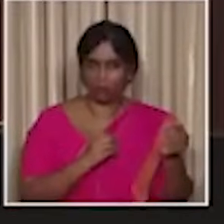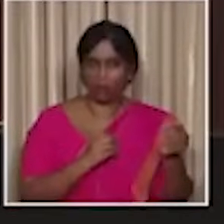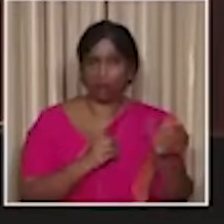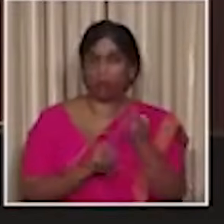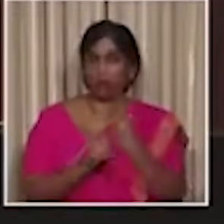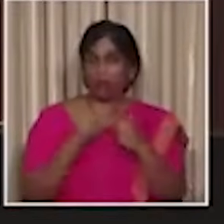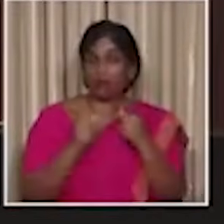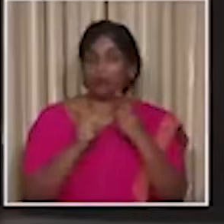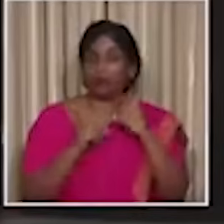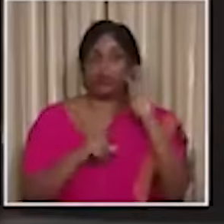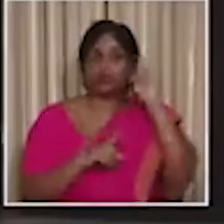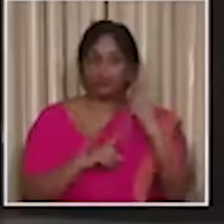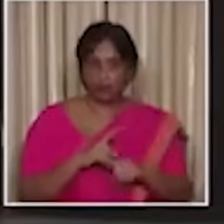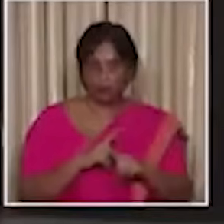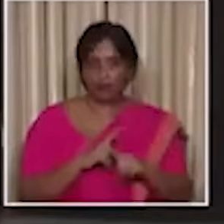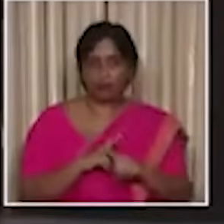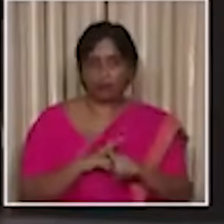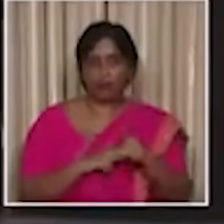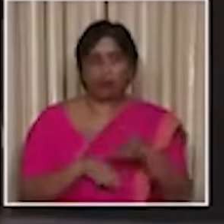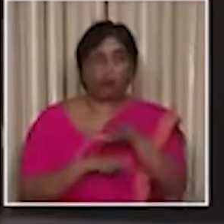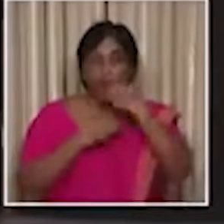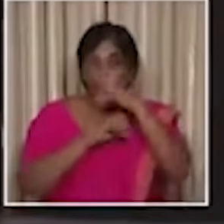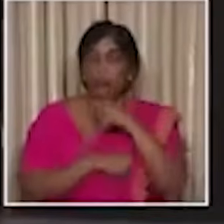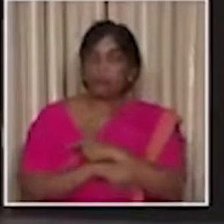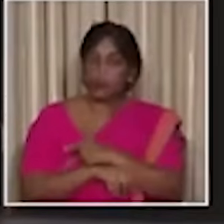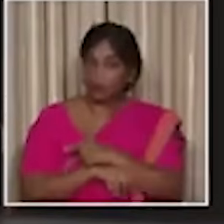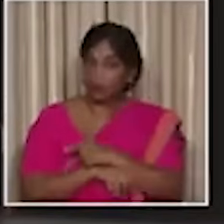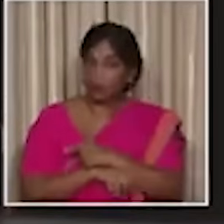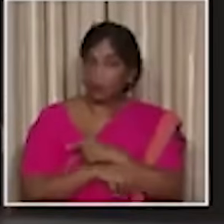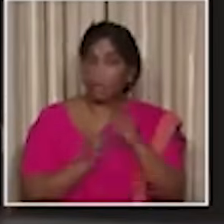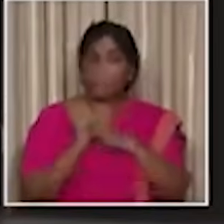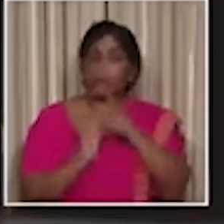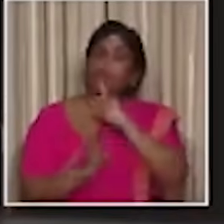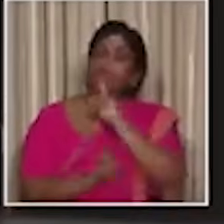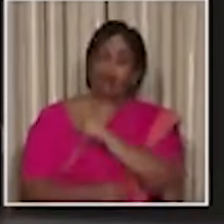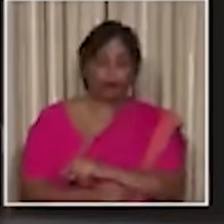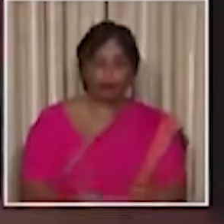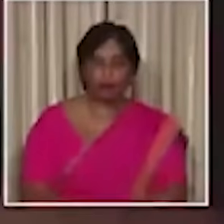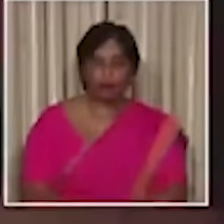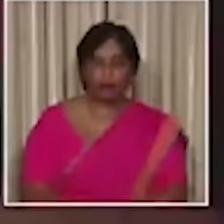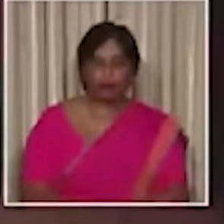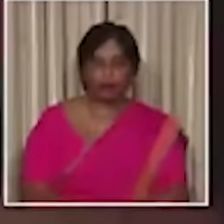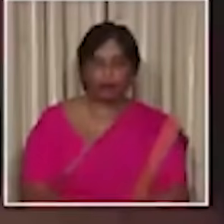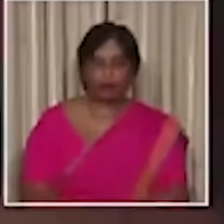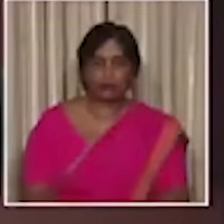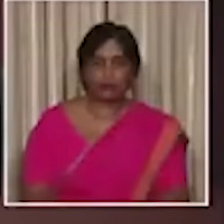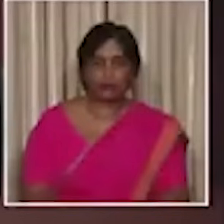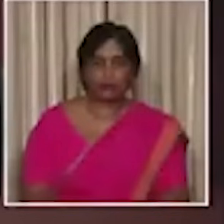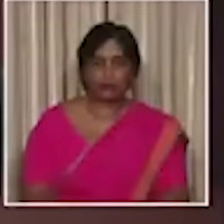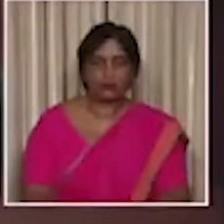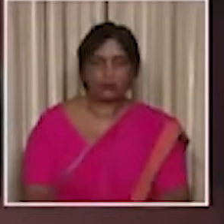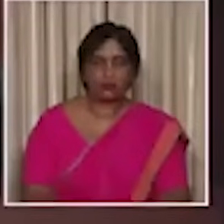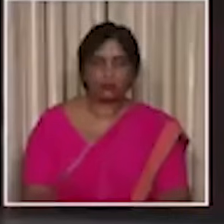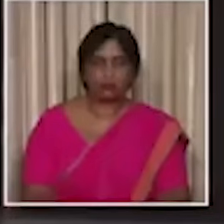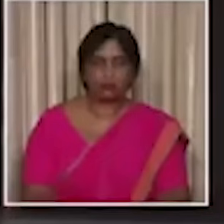Kanim balapan te tisda agani di lati. Abu tu ma buidya kene nui mahameli nui an. Maga waktu itu balapan teranu. Nenek, memang kanim